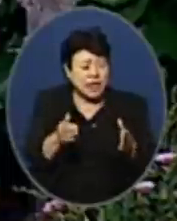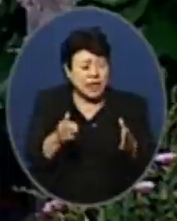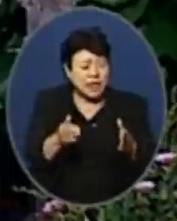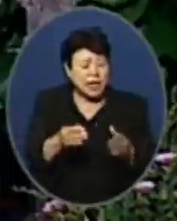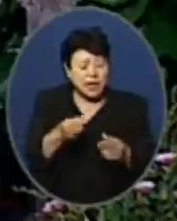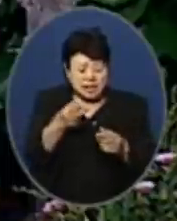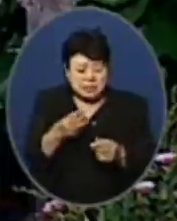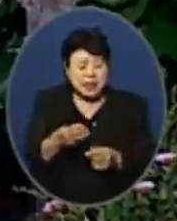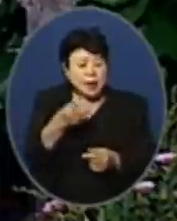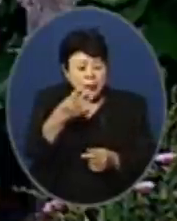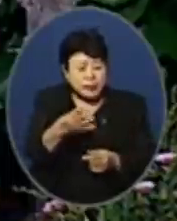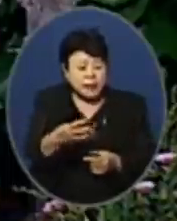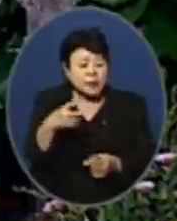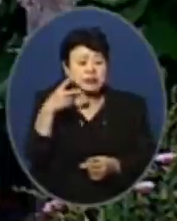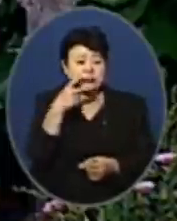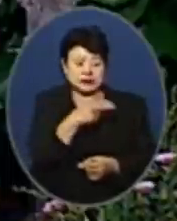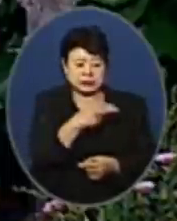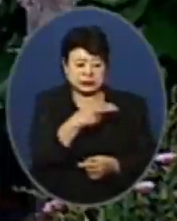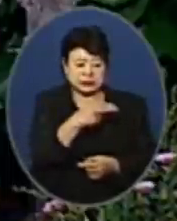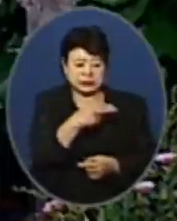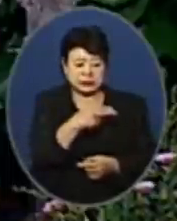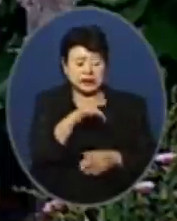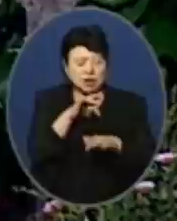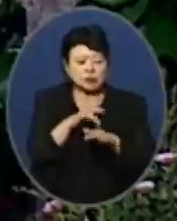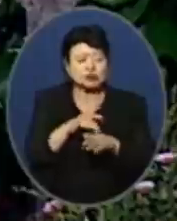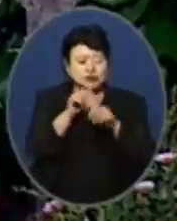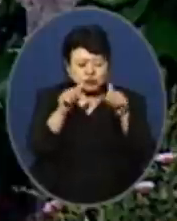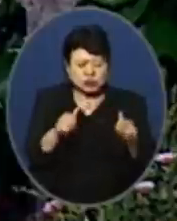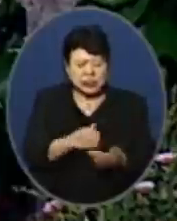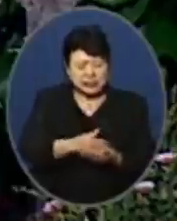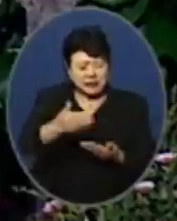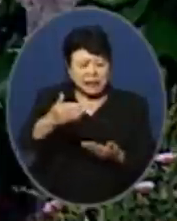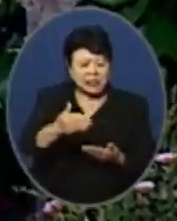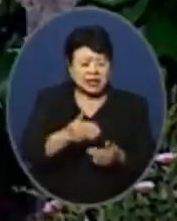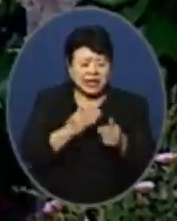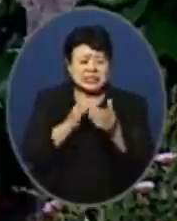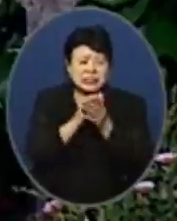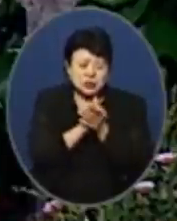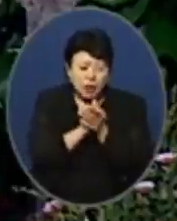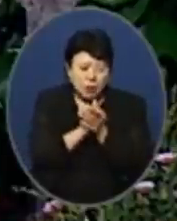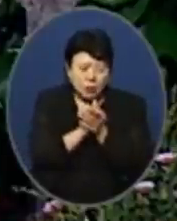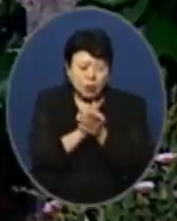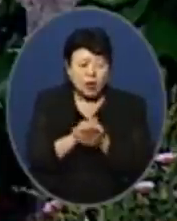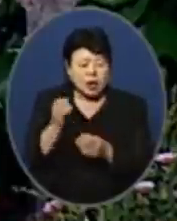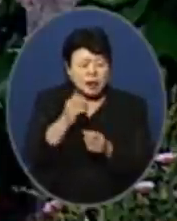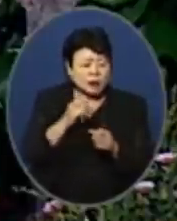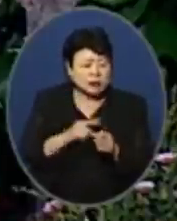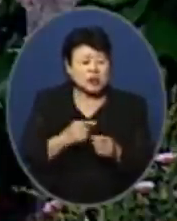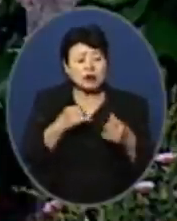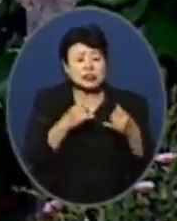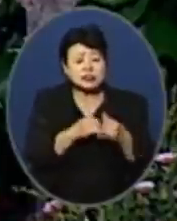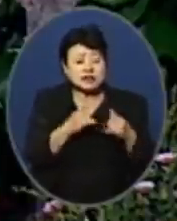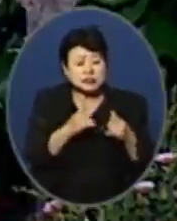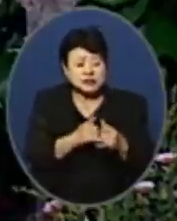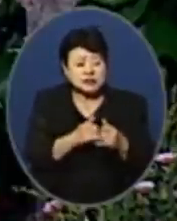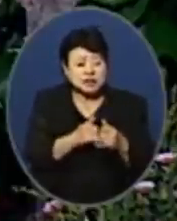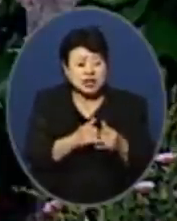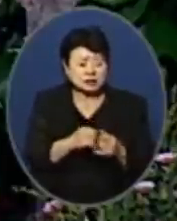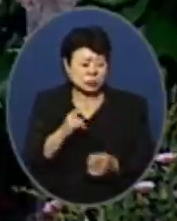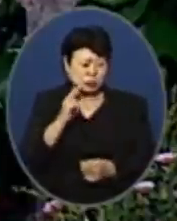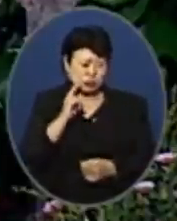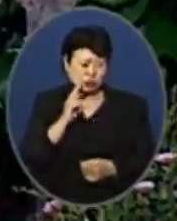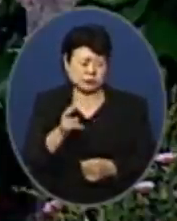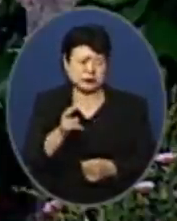세 번, 네 번씩 금식하고 우상이 떠나가기를 간절히 기도했고 영적 전쟁은 매우